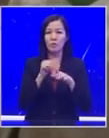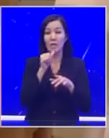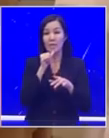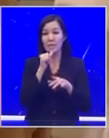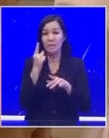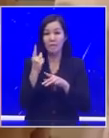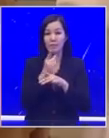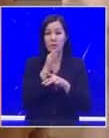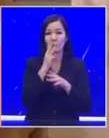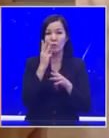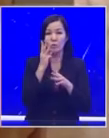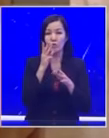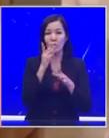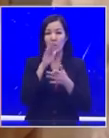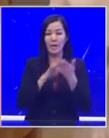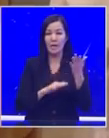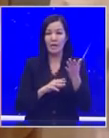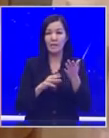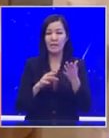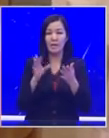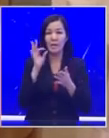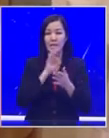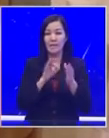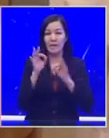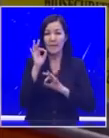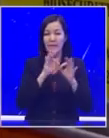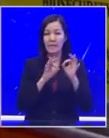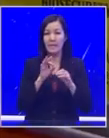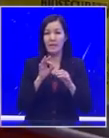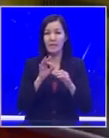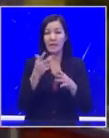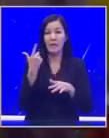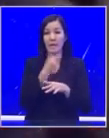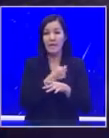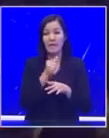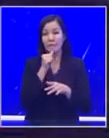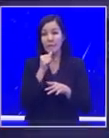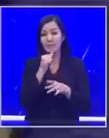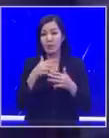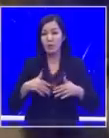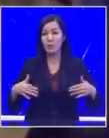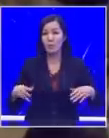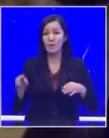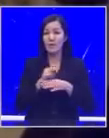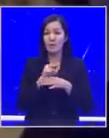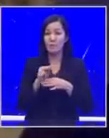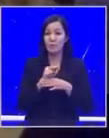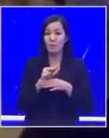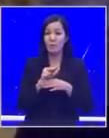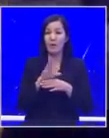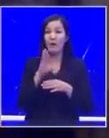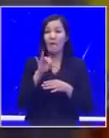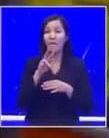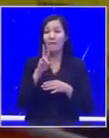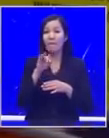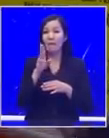алғашқы кезеңі 3 айға созылмақ. Дәрілер алдымен күзендерге егіліп тексеріледі. Егер вакцина жануарлардың емделу жүйесіндегі